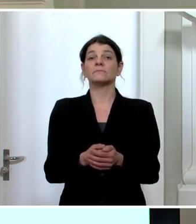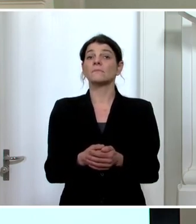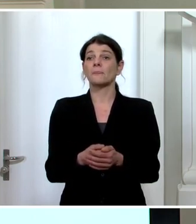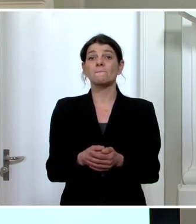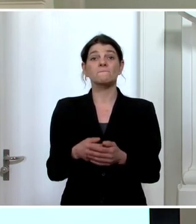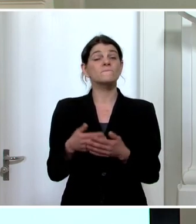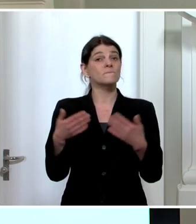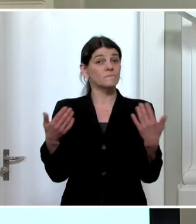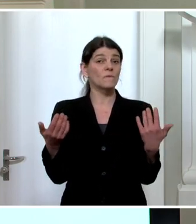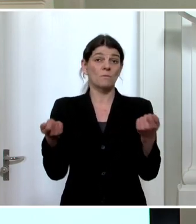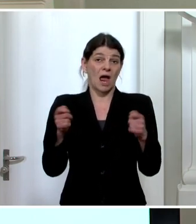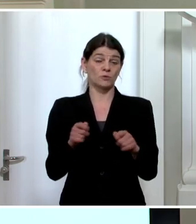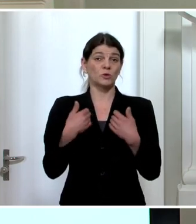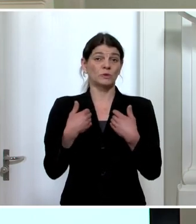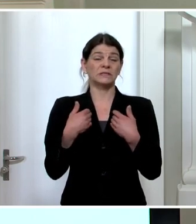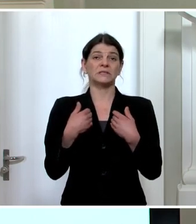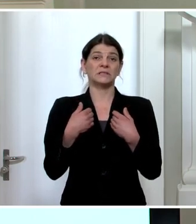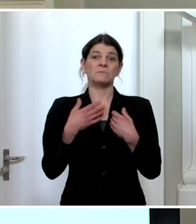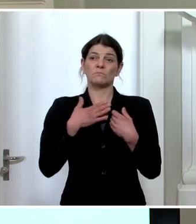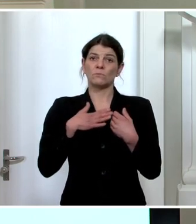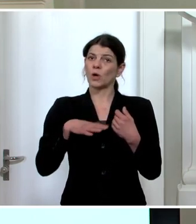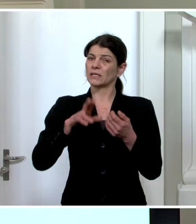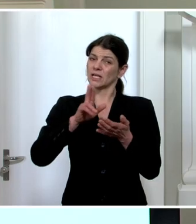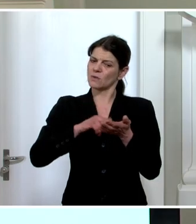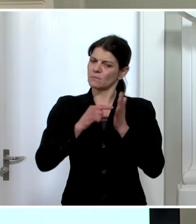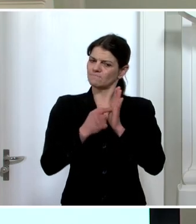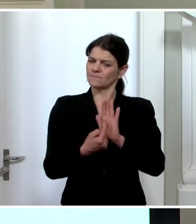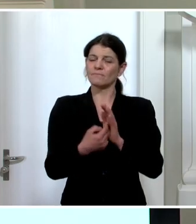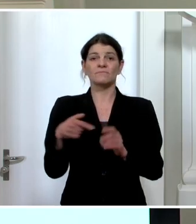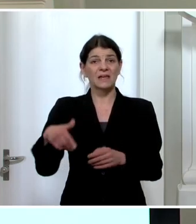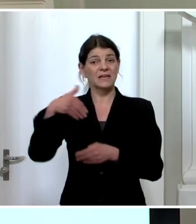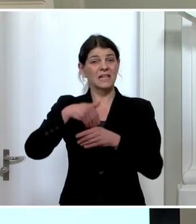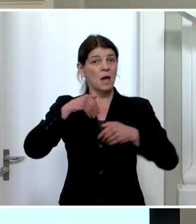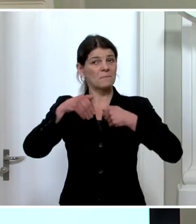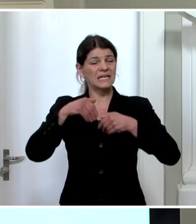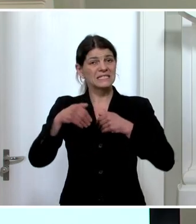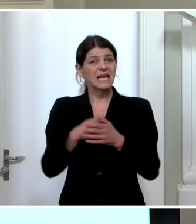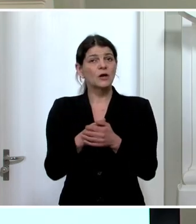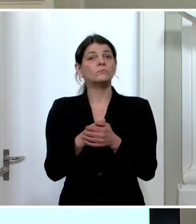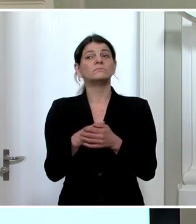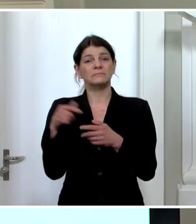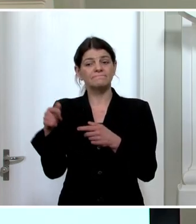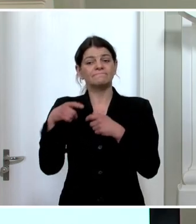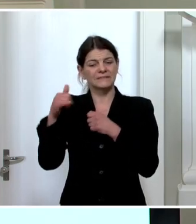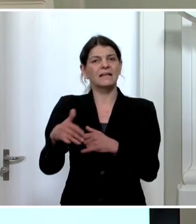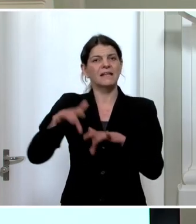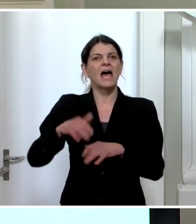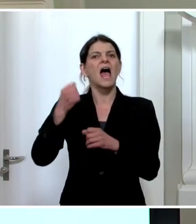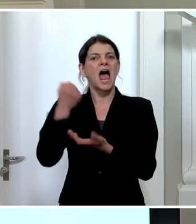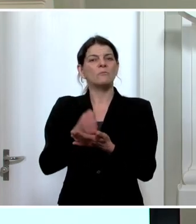Zum Abschluss möchte ich vertieft auf das im Innenministerium angesiedelte Amt für Bevölkerungsschutz